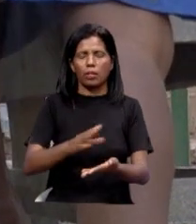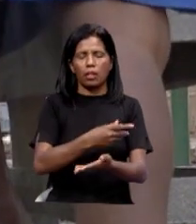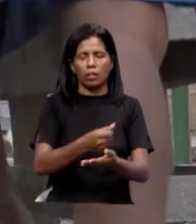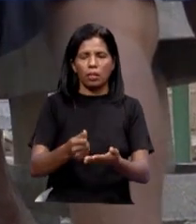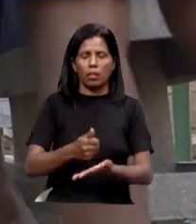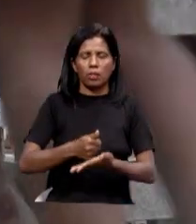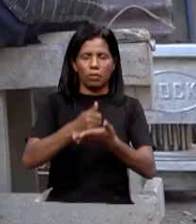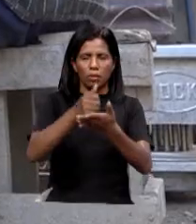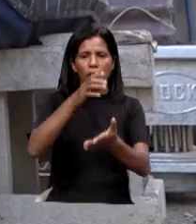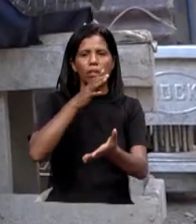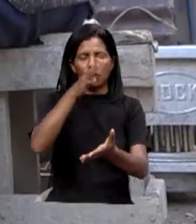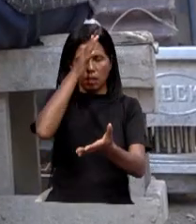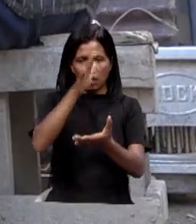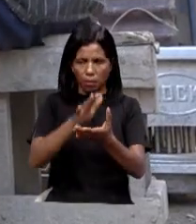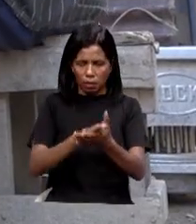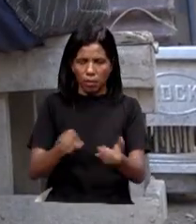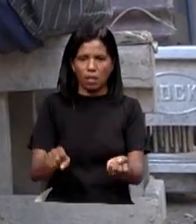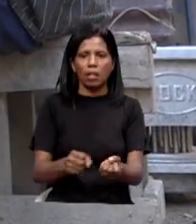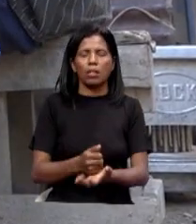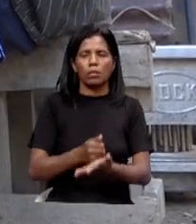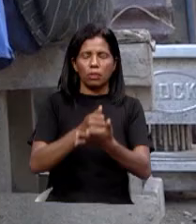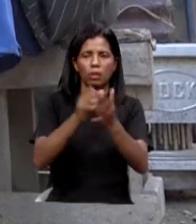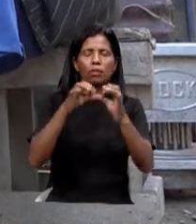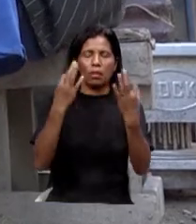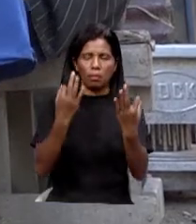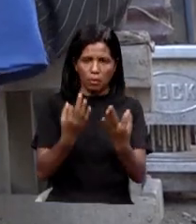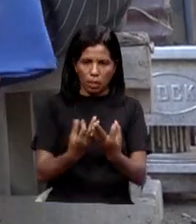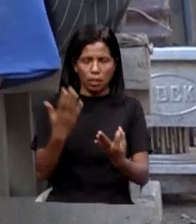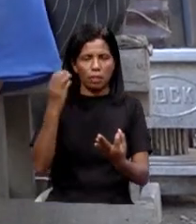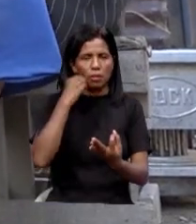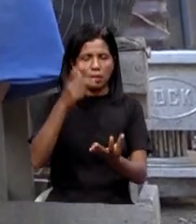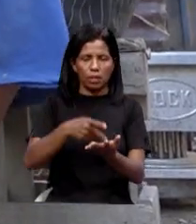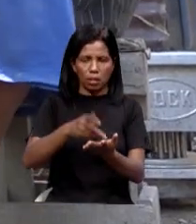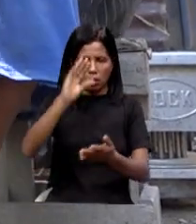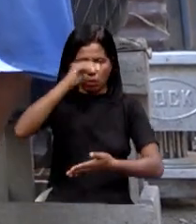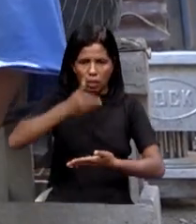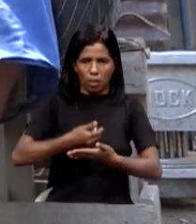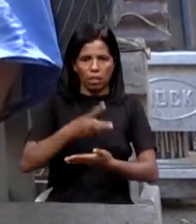ne lain, hodi bele sustenta familia uma larang, no selo uang nen rua ne escola.